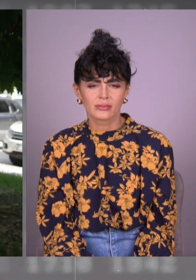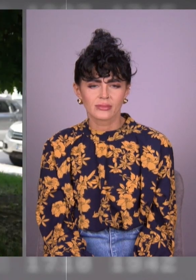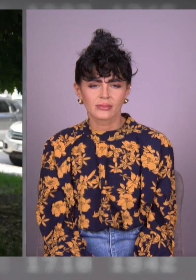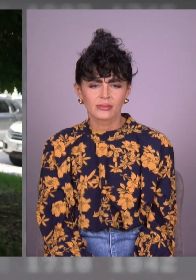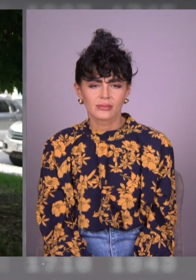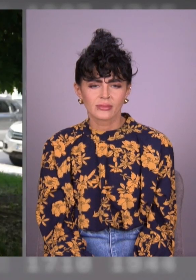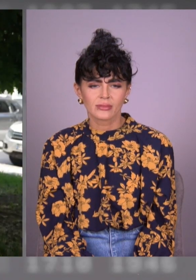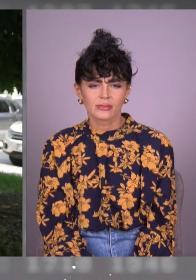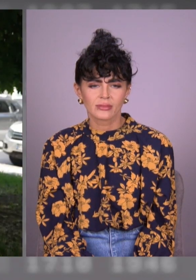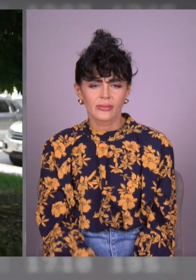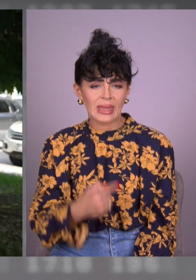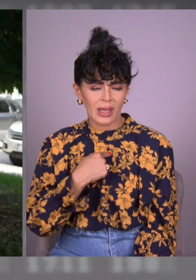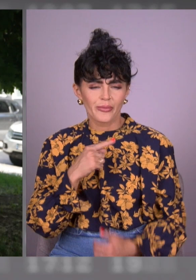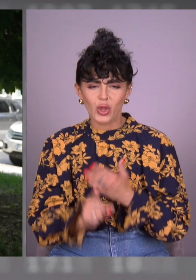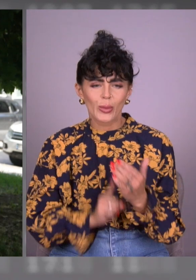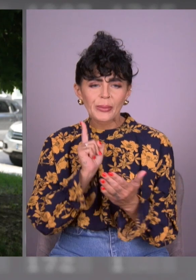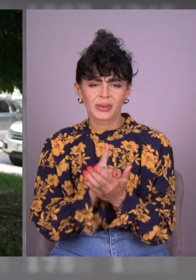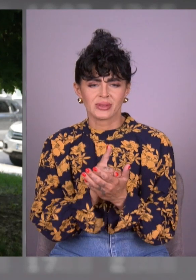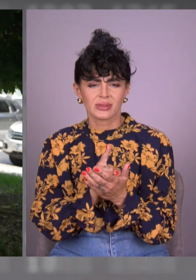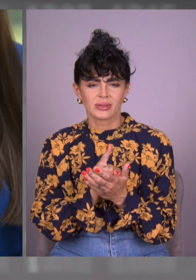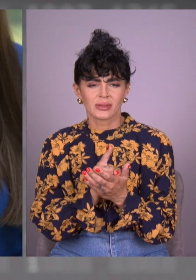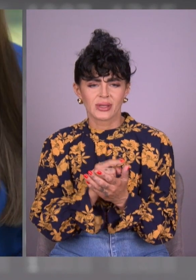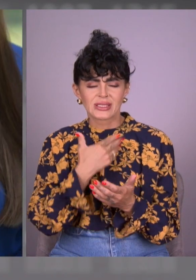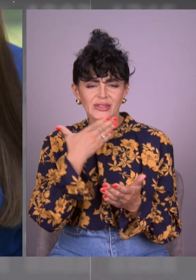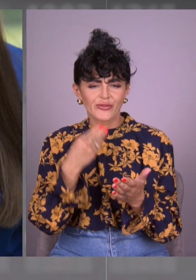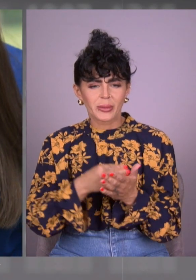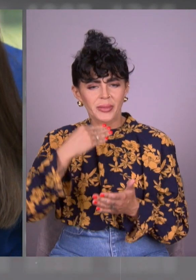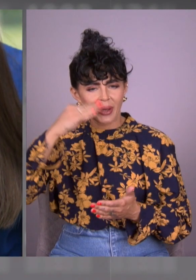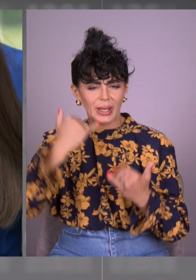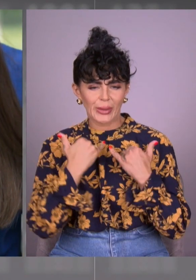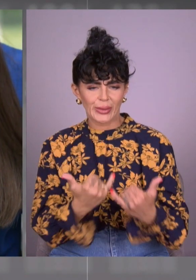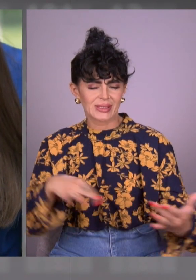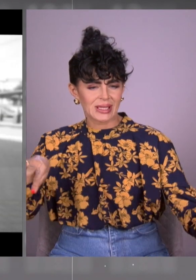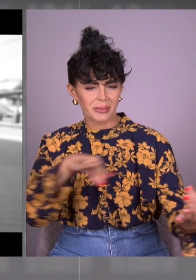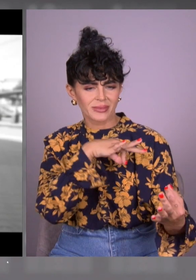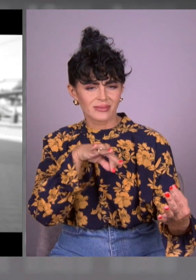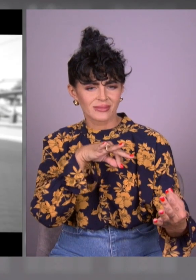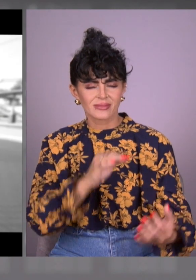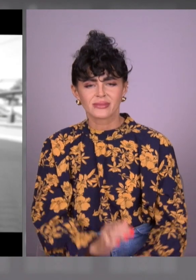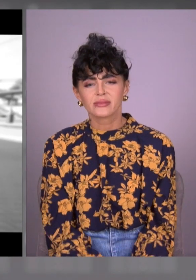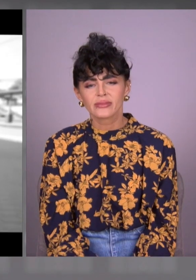Я обов'язково татові зіграю на скрипці. Я